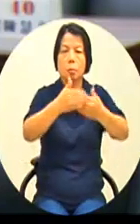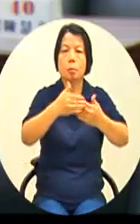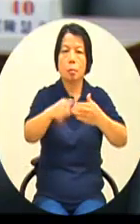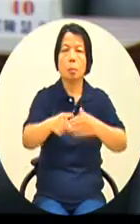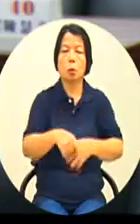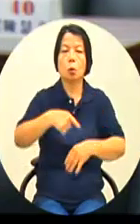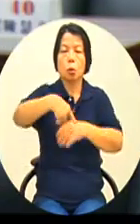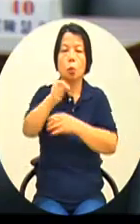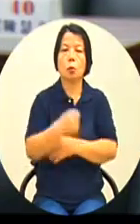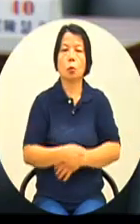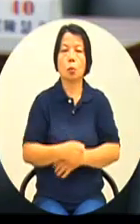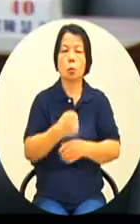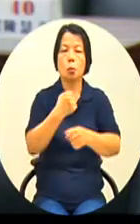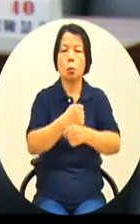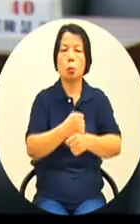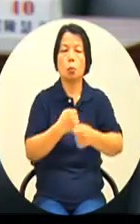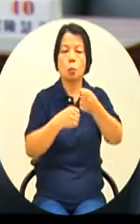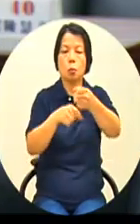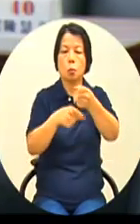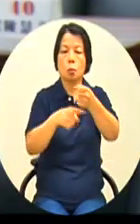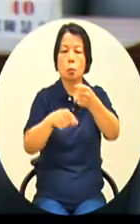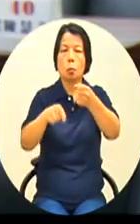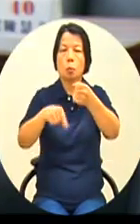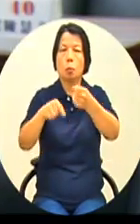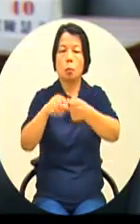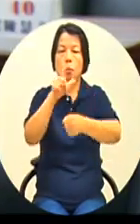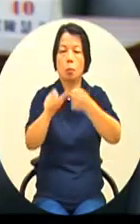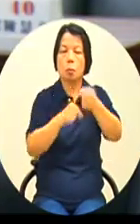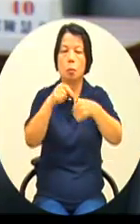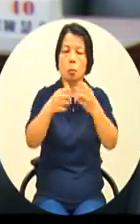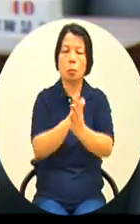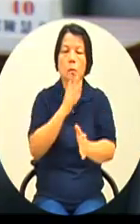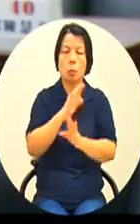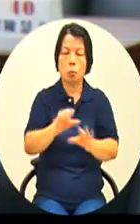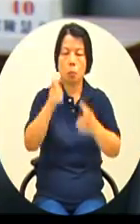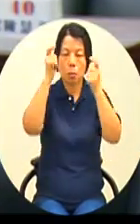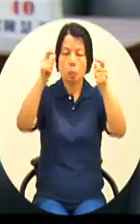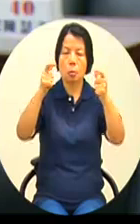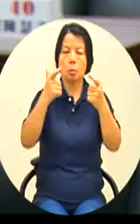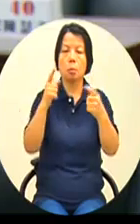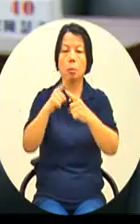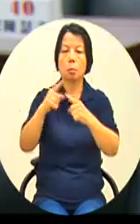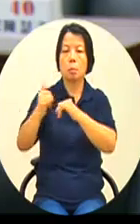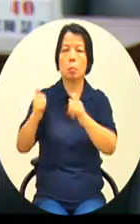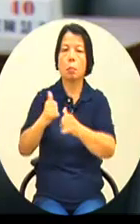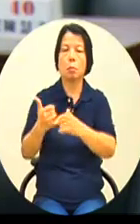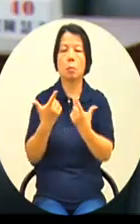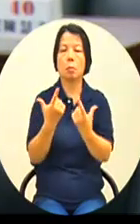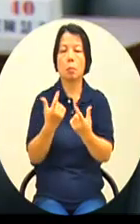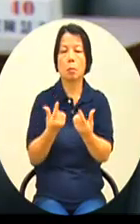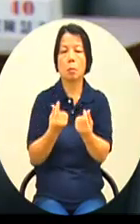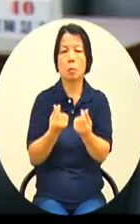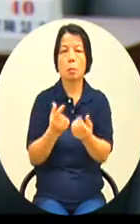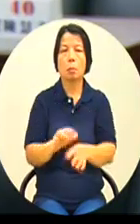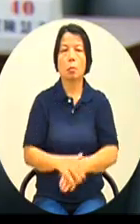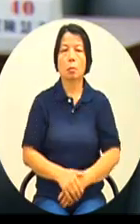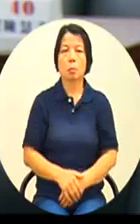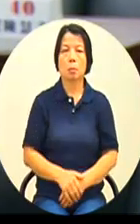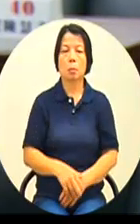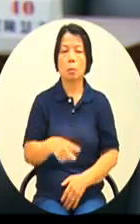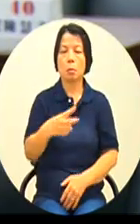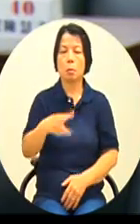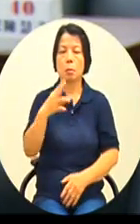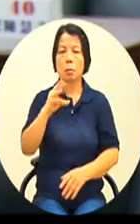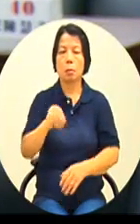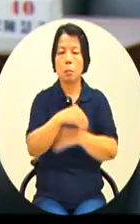跩去昆明，昆明的人口甲高雄市差不多啦，200-300万。哦，我要甲本来要捷运局讲吼，咱做